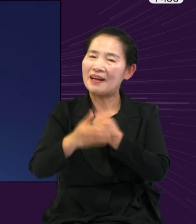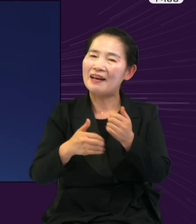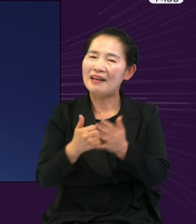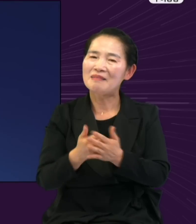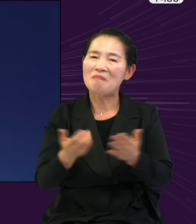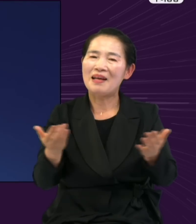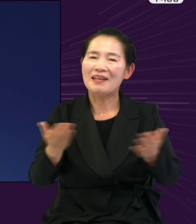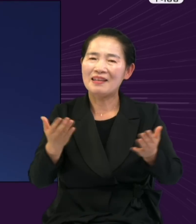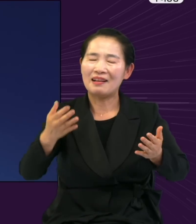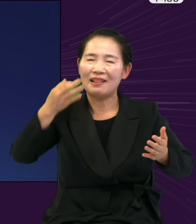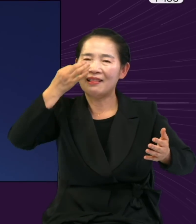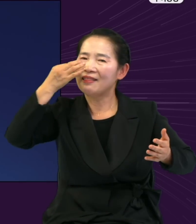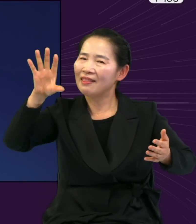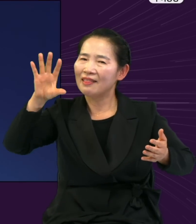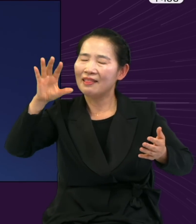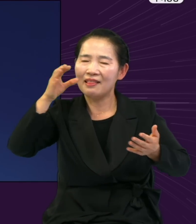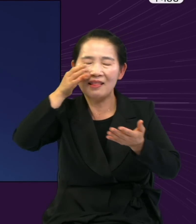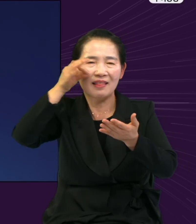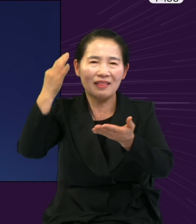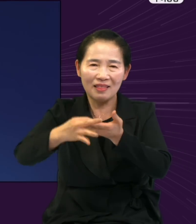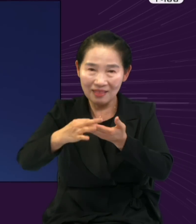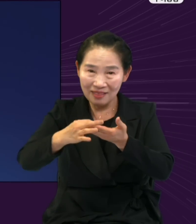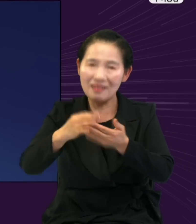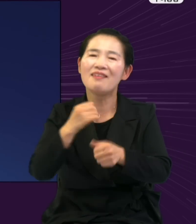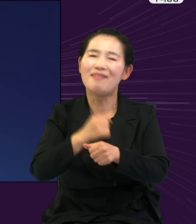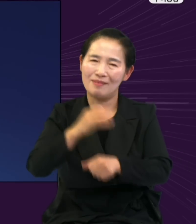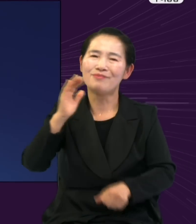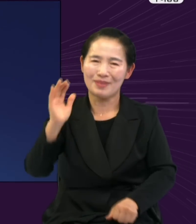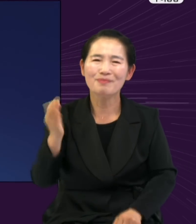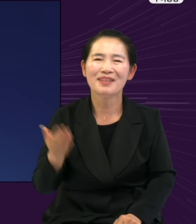수 없게 될지도 모릅니다.